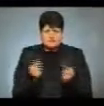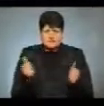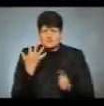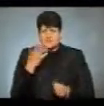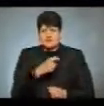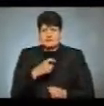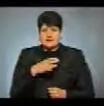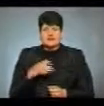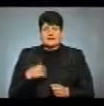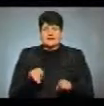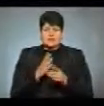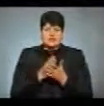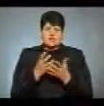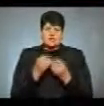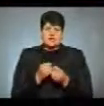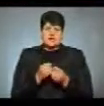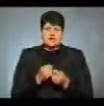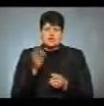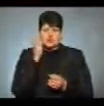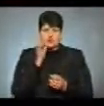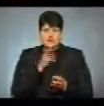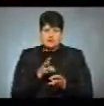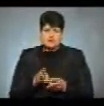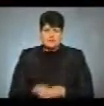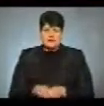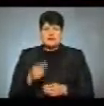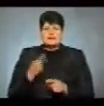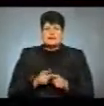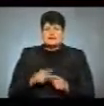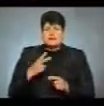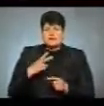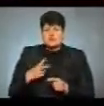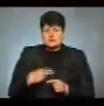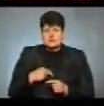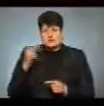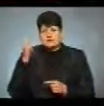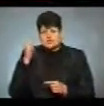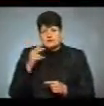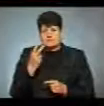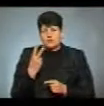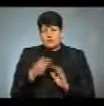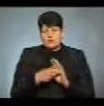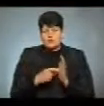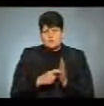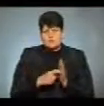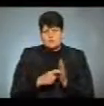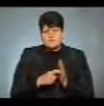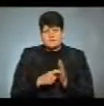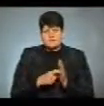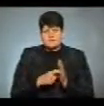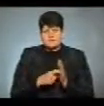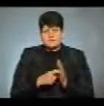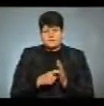хвилин. А так є ще солодка випічка. Це дочка Ірини Макух Олександра, навчається у другому класі. Я допомагала мамі